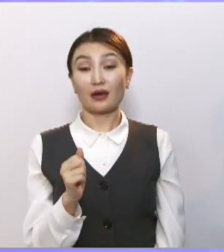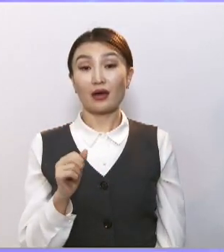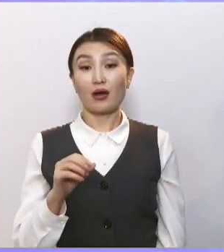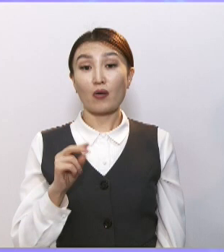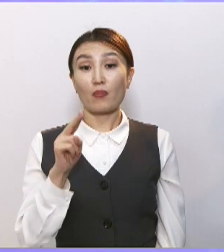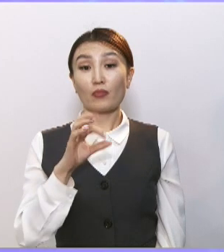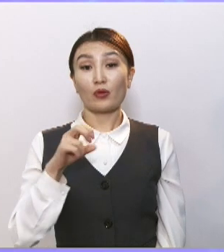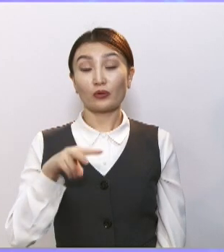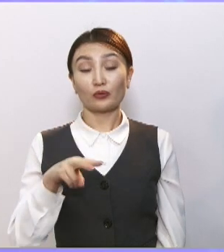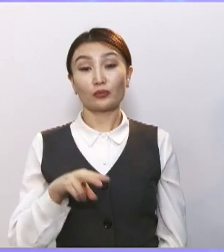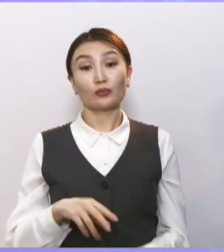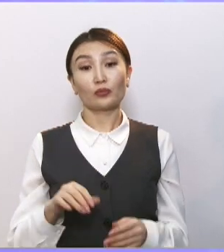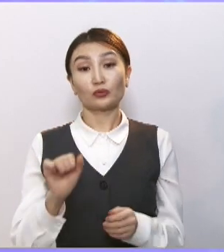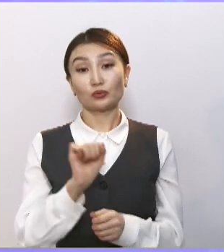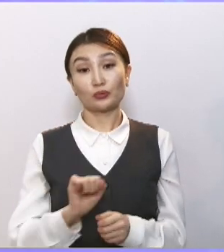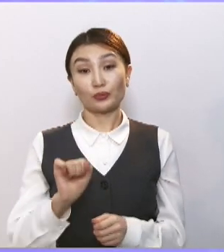полду жууйт.